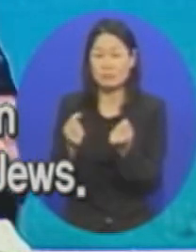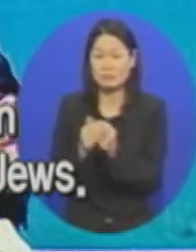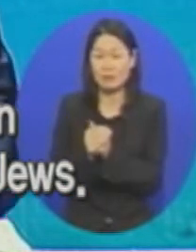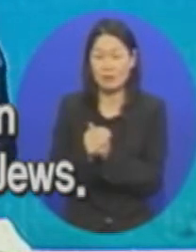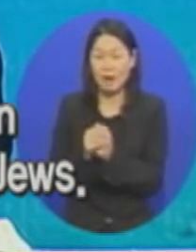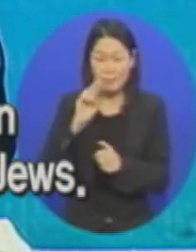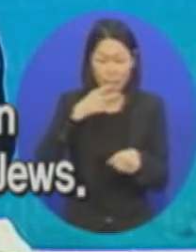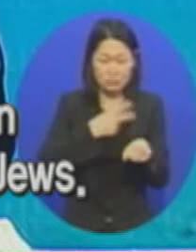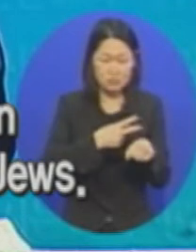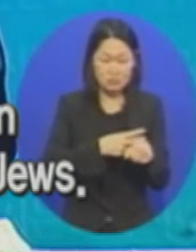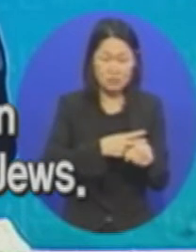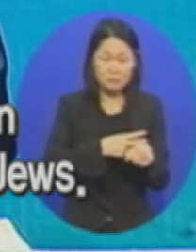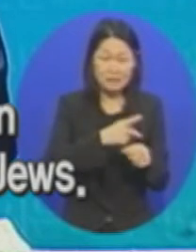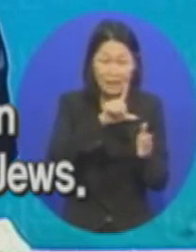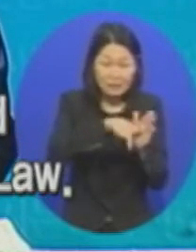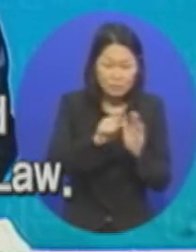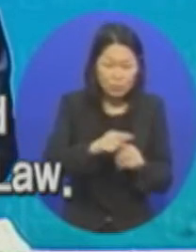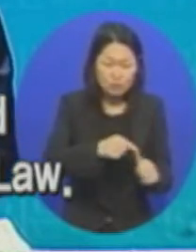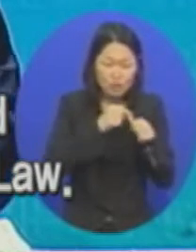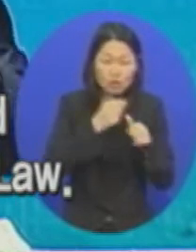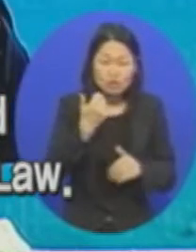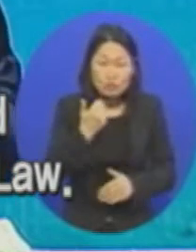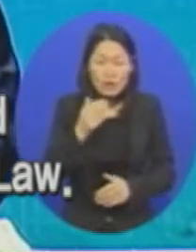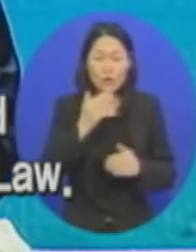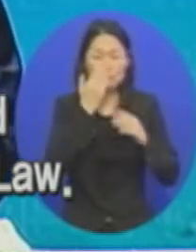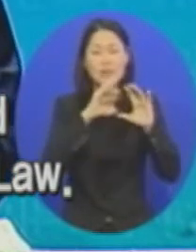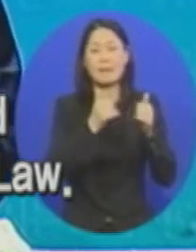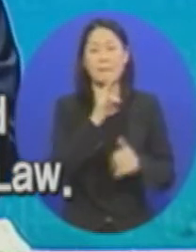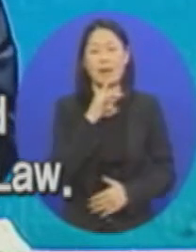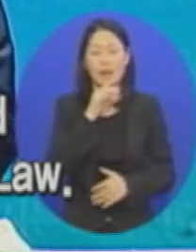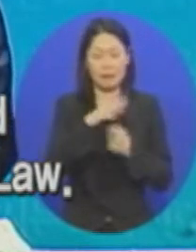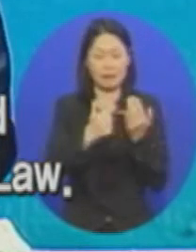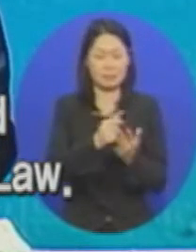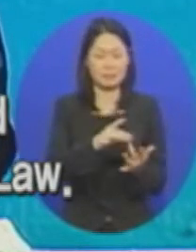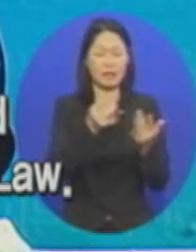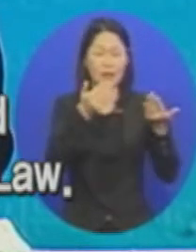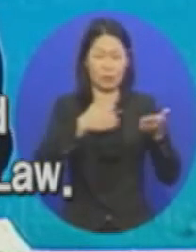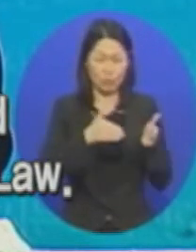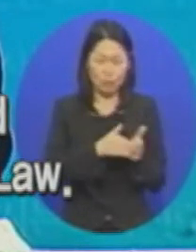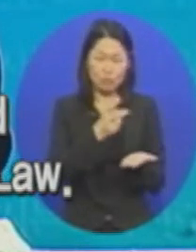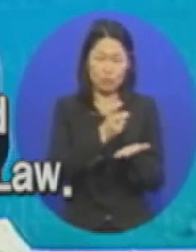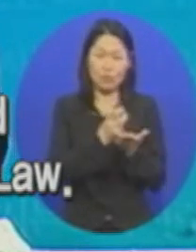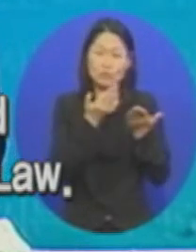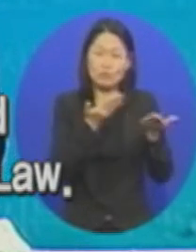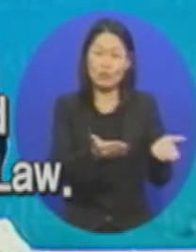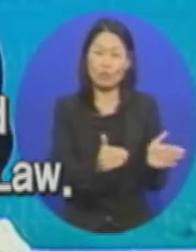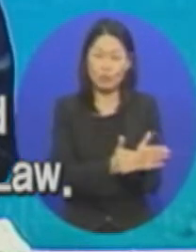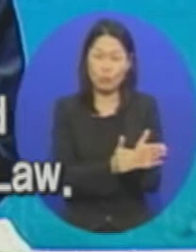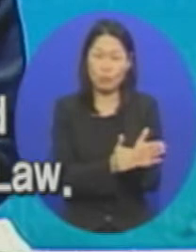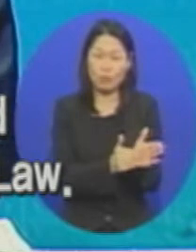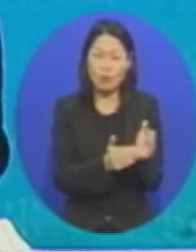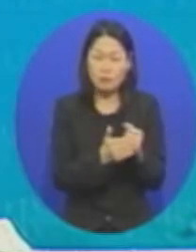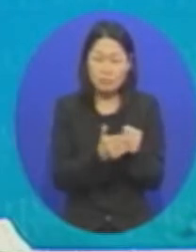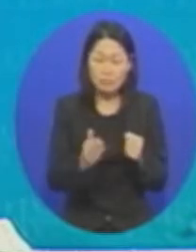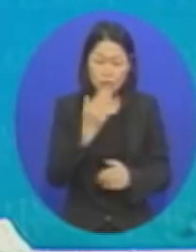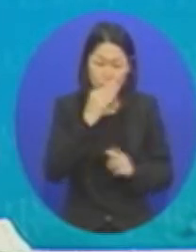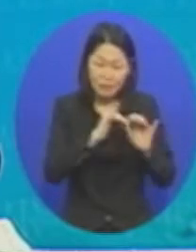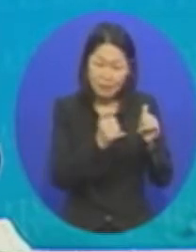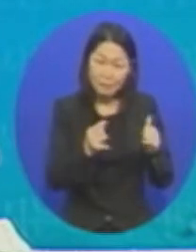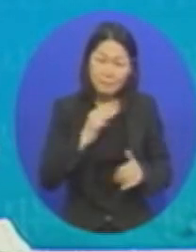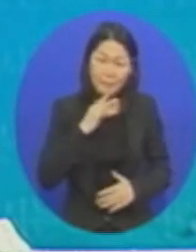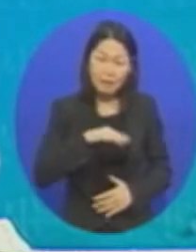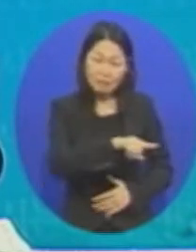유대인들 만 받는 줄 알았어요 하나님이 됐겠다 그랬고 하나님의 율법도 주셨고 그래서 유대인들 만